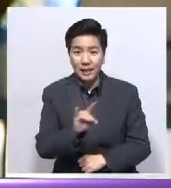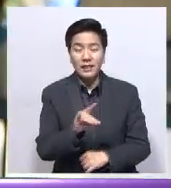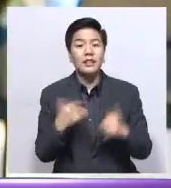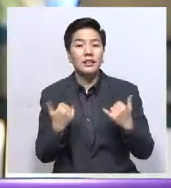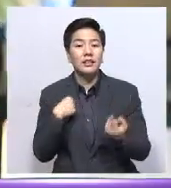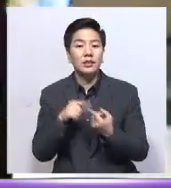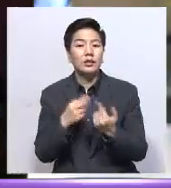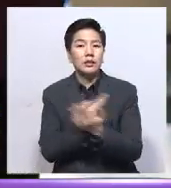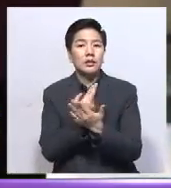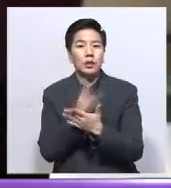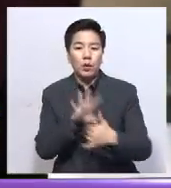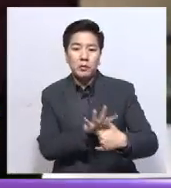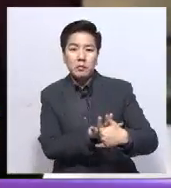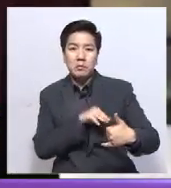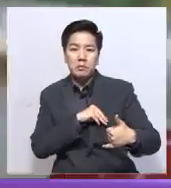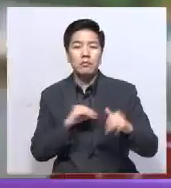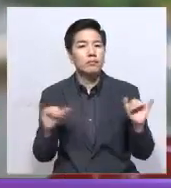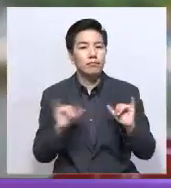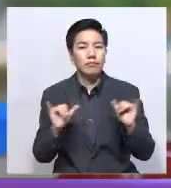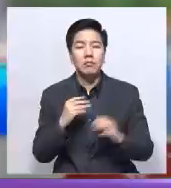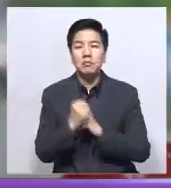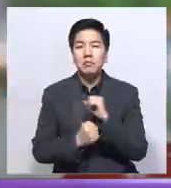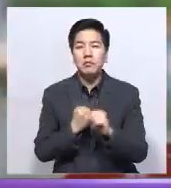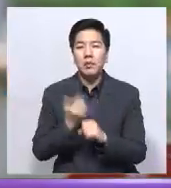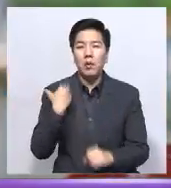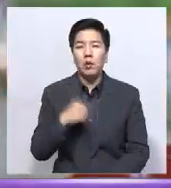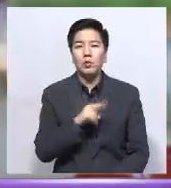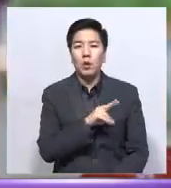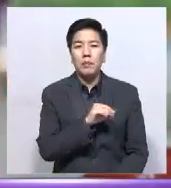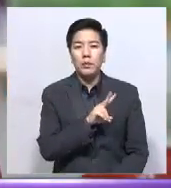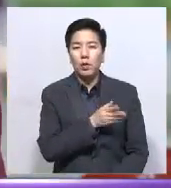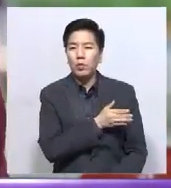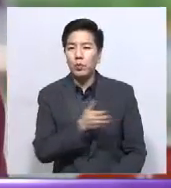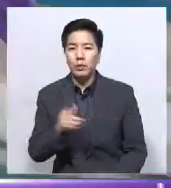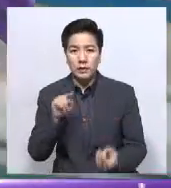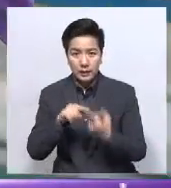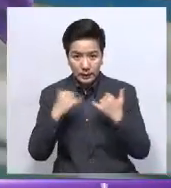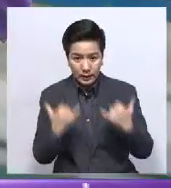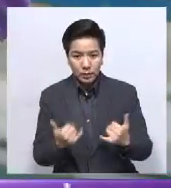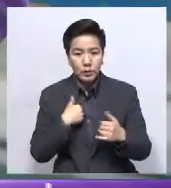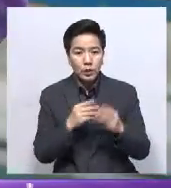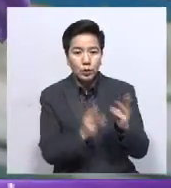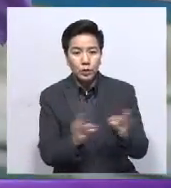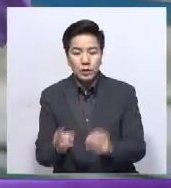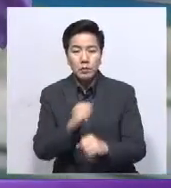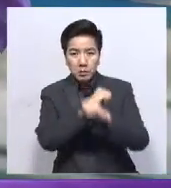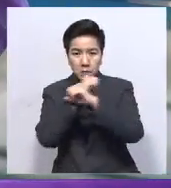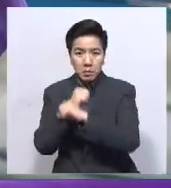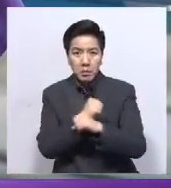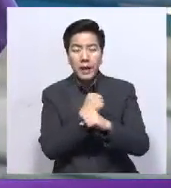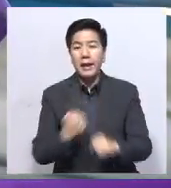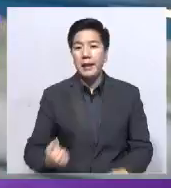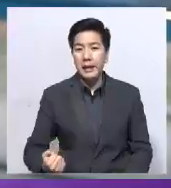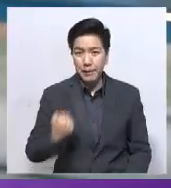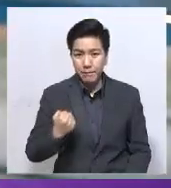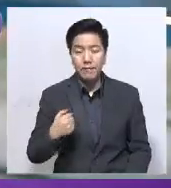ชบุรีนี้ค่ะไม่พบคนติดเชื้อพิษสุนัขบ้ามาตั้งแต่ปี2552เนื่องจากว่ามีมาตรการเฝ้าระวังอย่างเข้ม